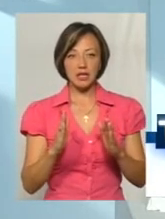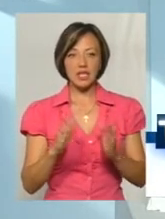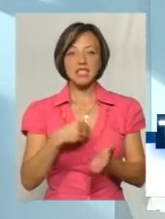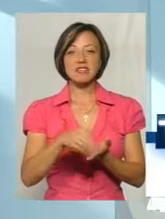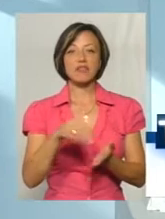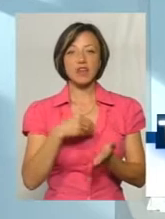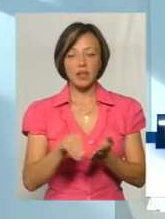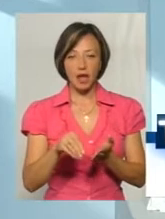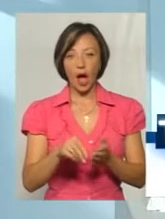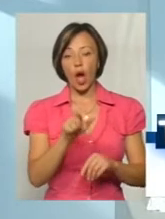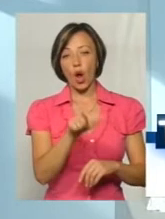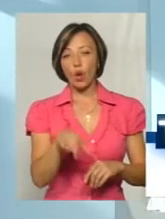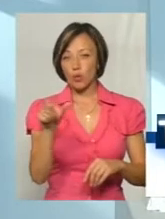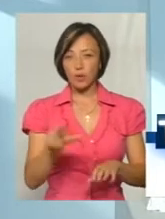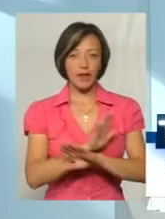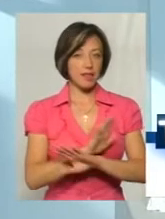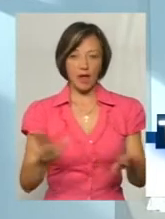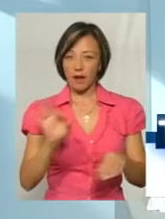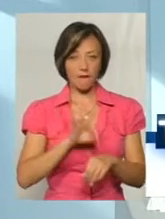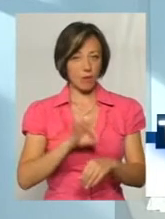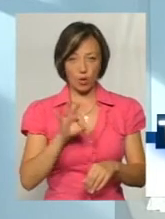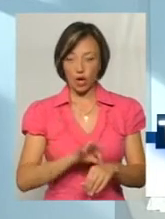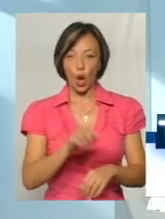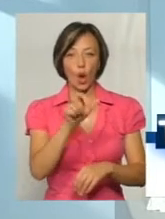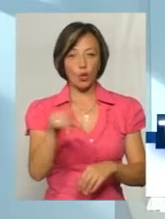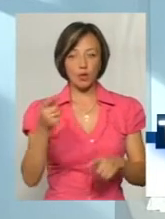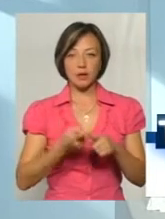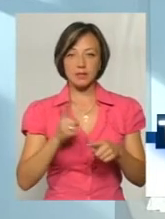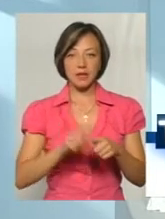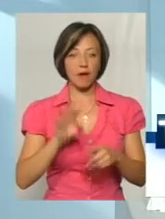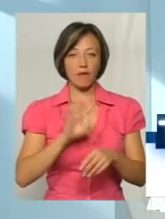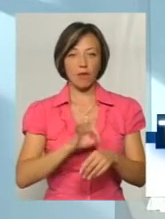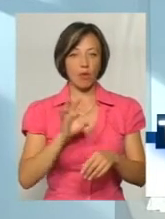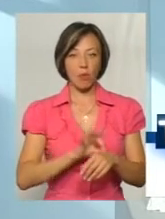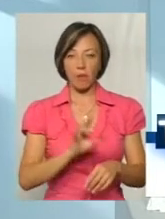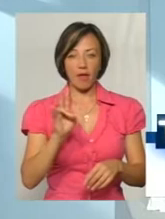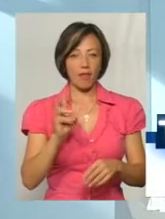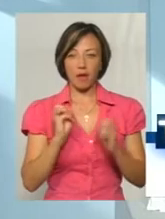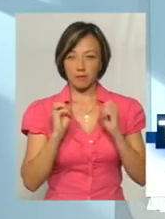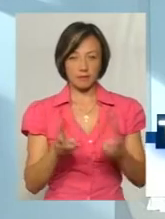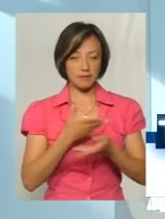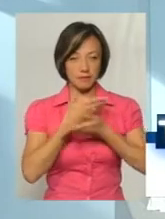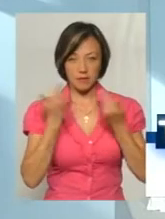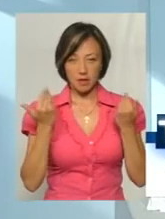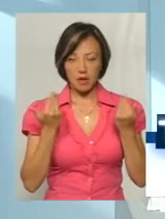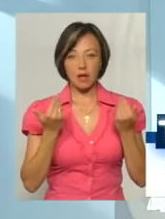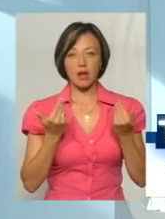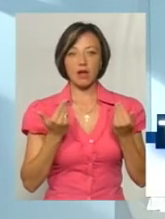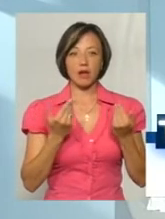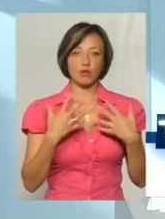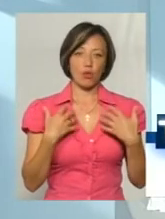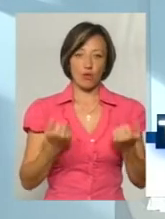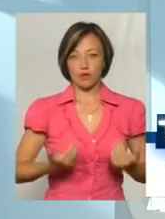свині. Люди ж не хворіють. Людям ця хвороба не несе загрози як здоров'ю, так і